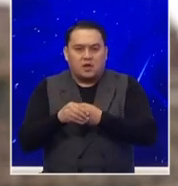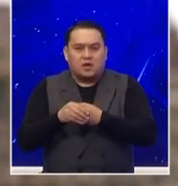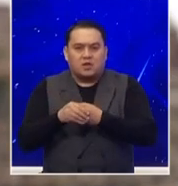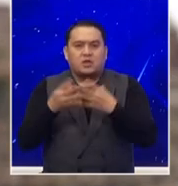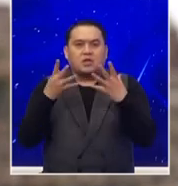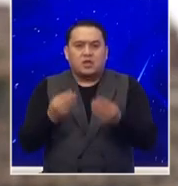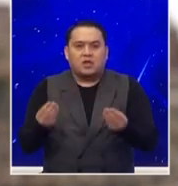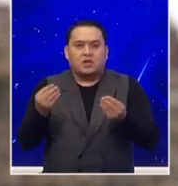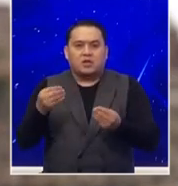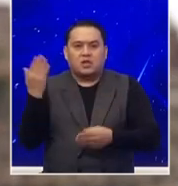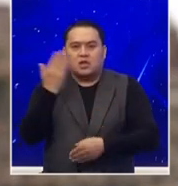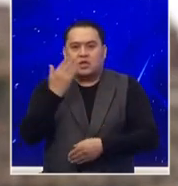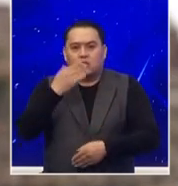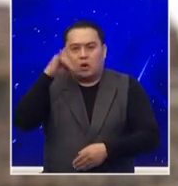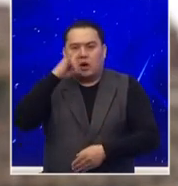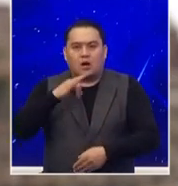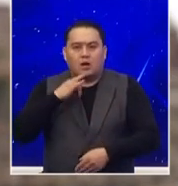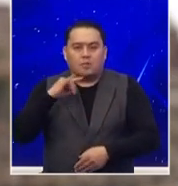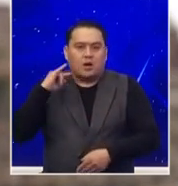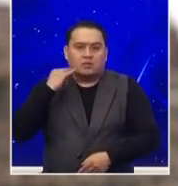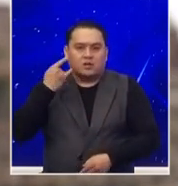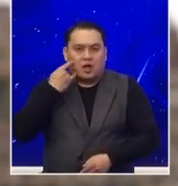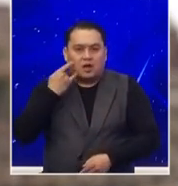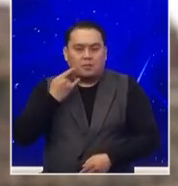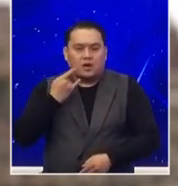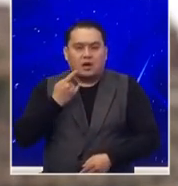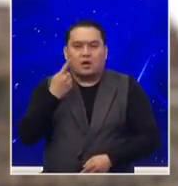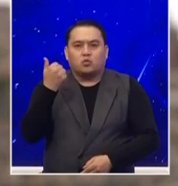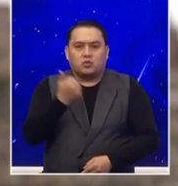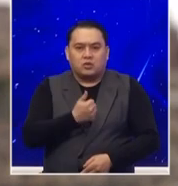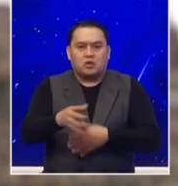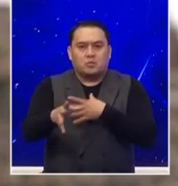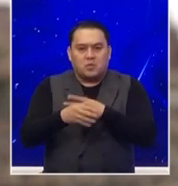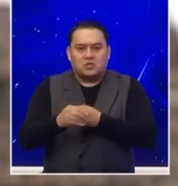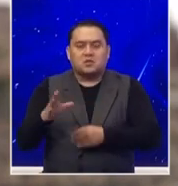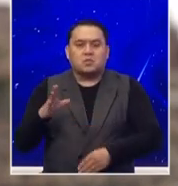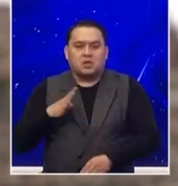кино, казахского кино в город Павлодар. Мы там около недели вместе были,